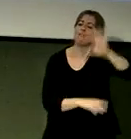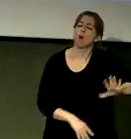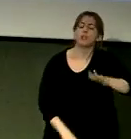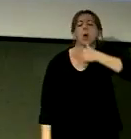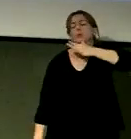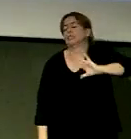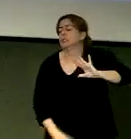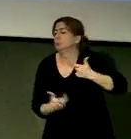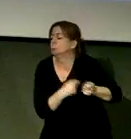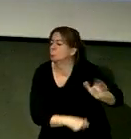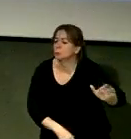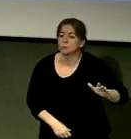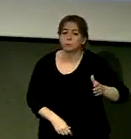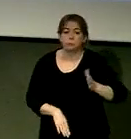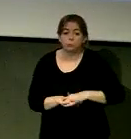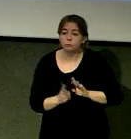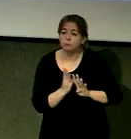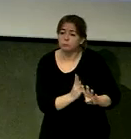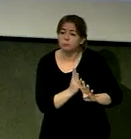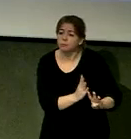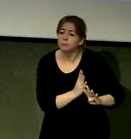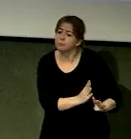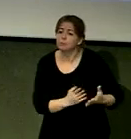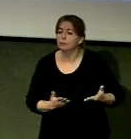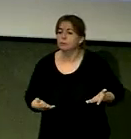Puis ça a marché. Donc là,